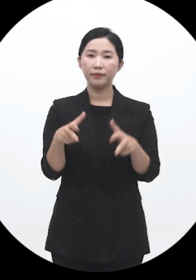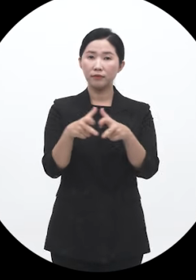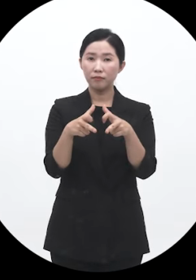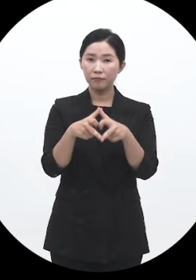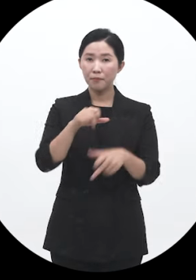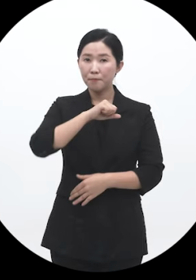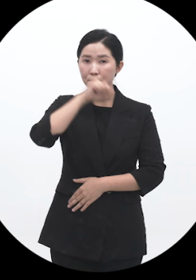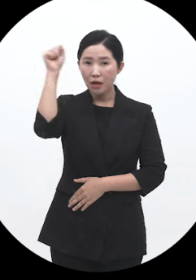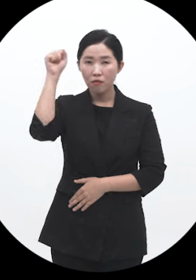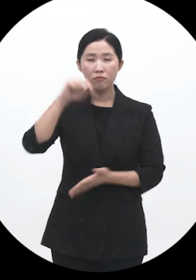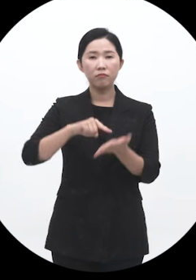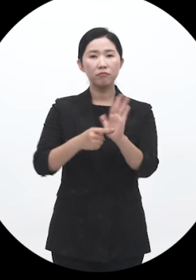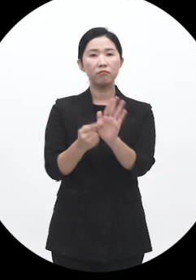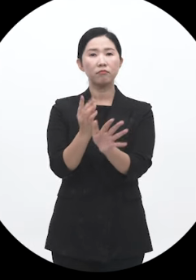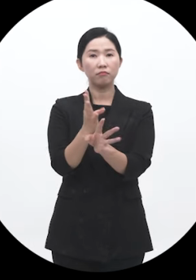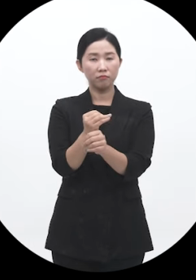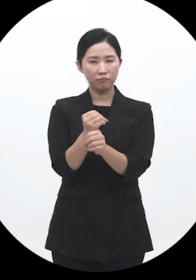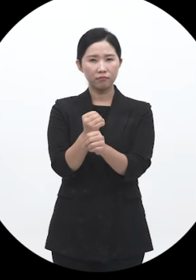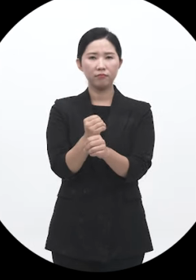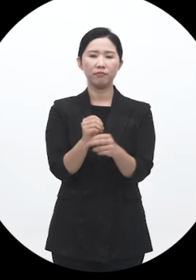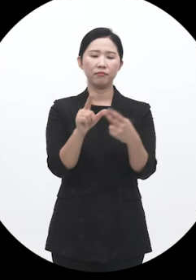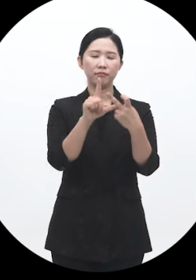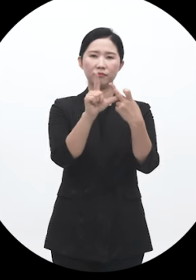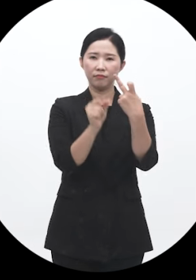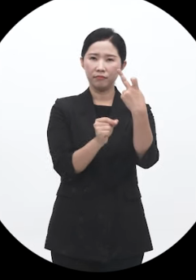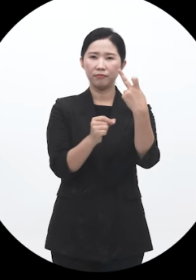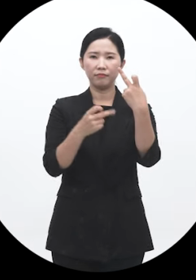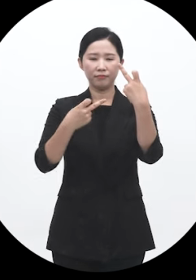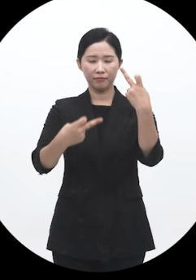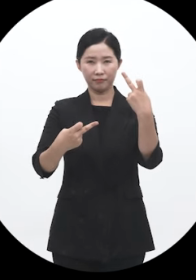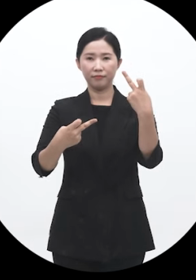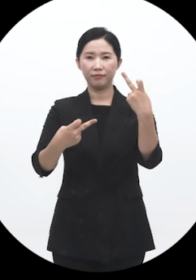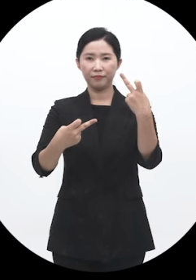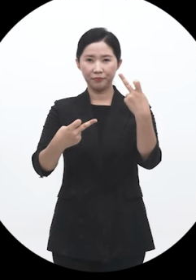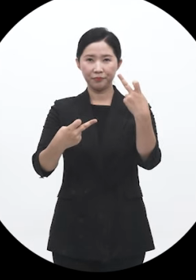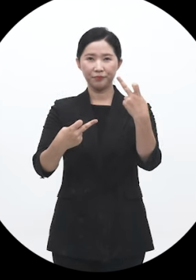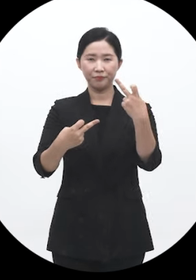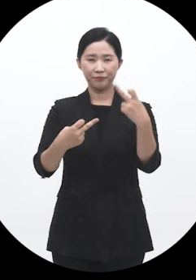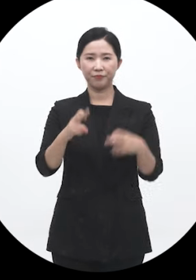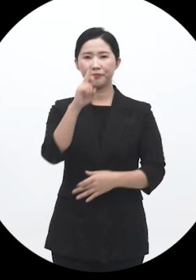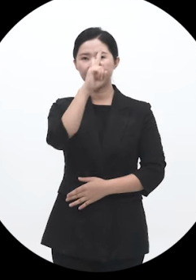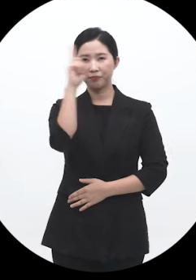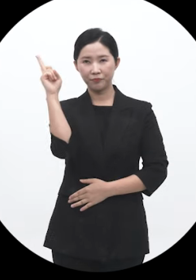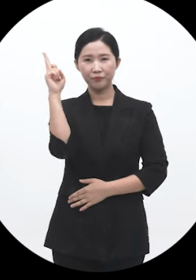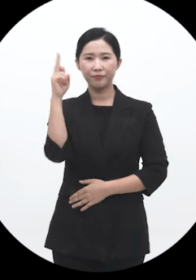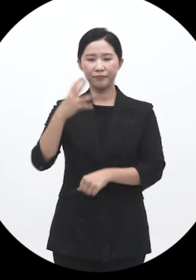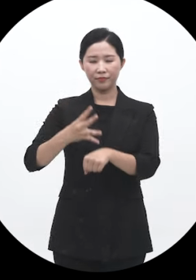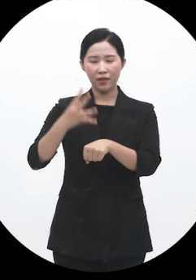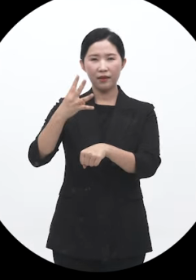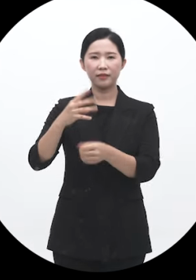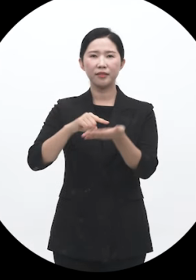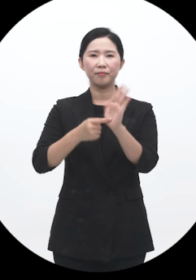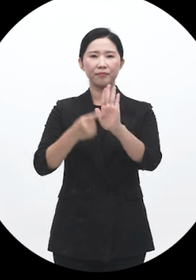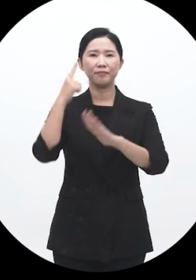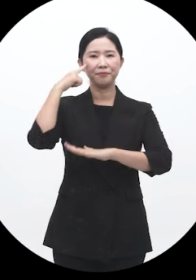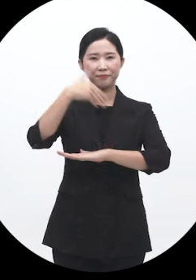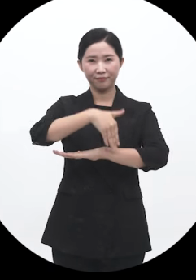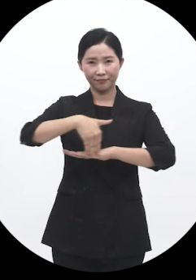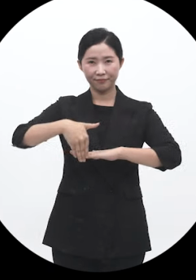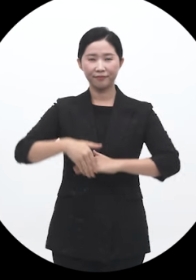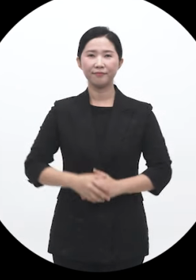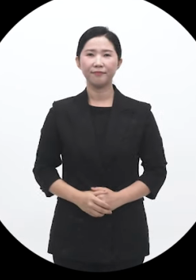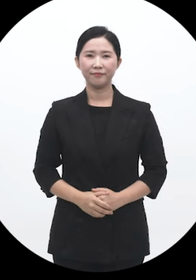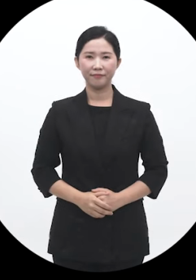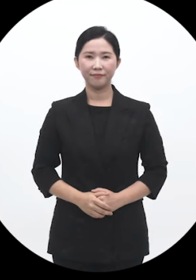전형과 장애인 등 대상자 전형 등의 경우에는 12월 12일 오후 4시에 발표가